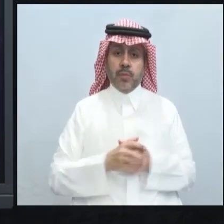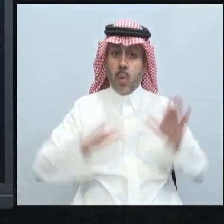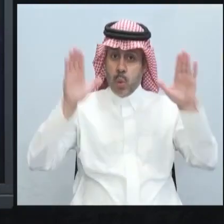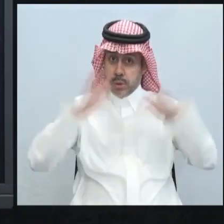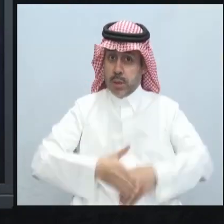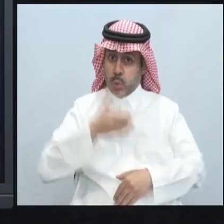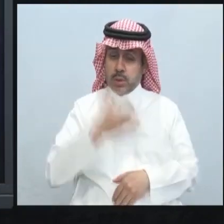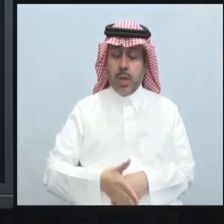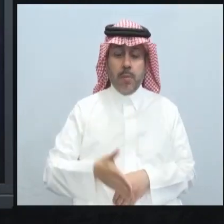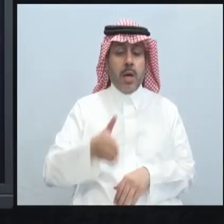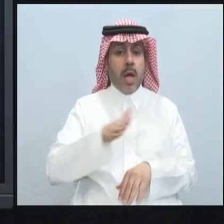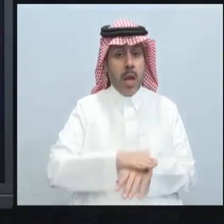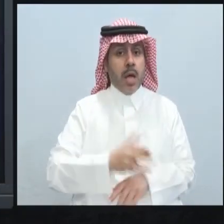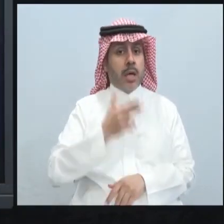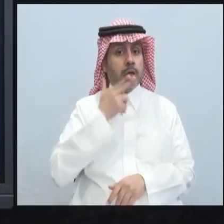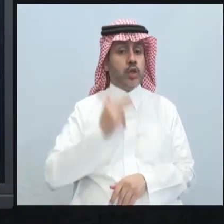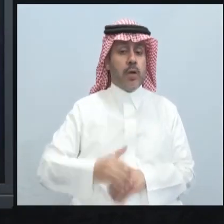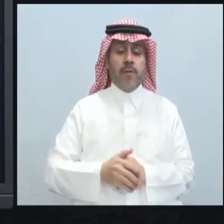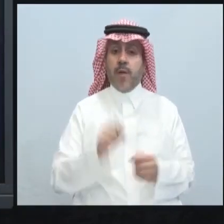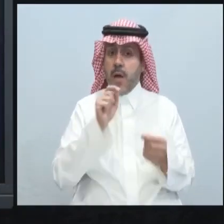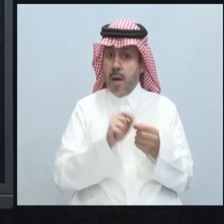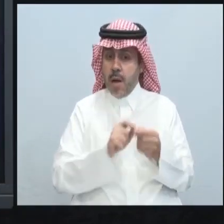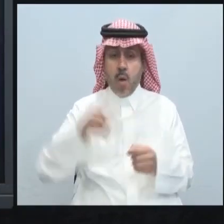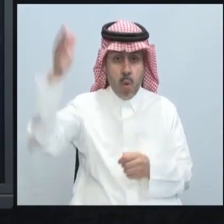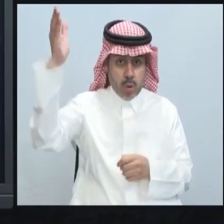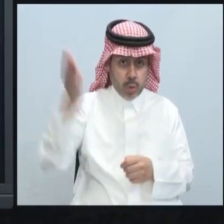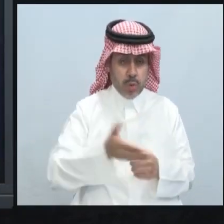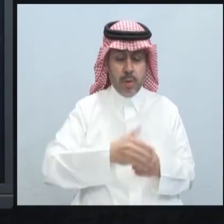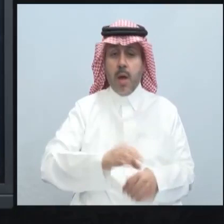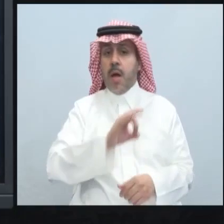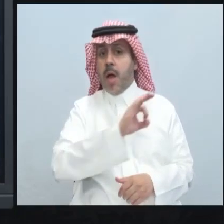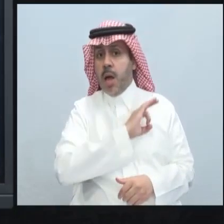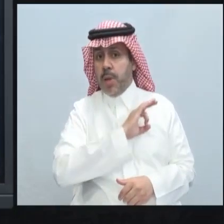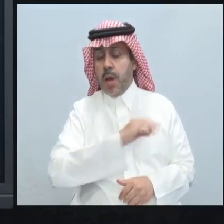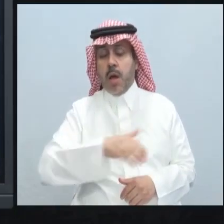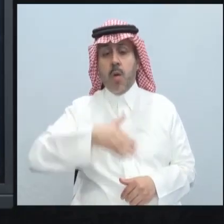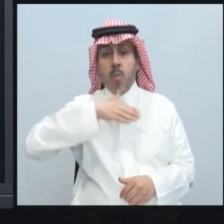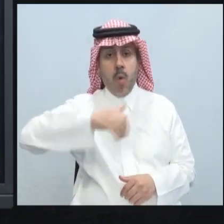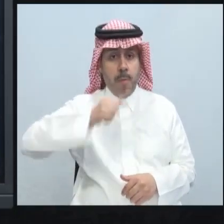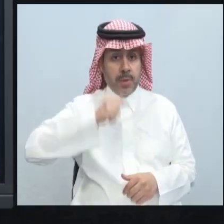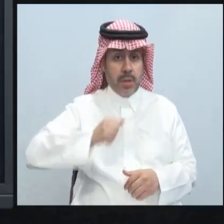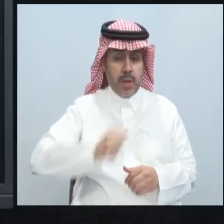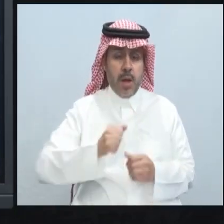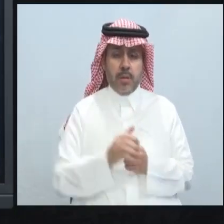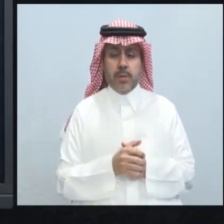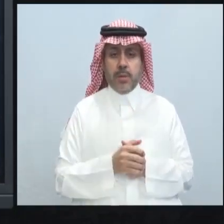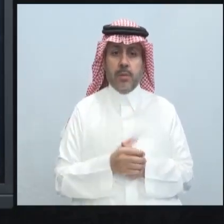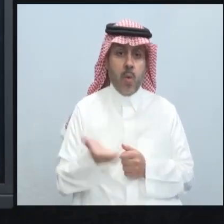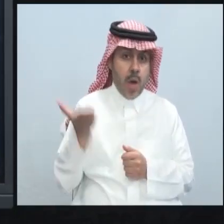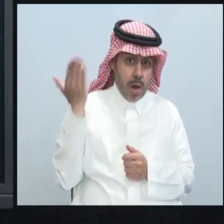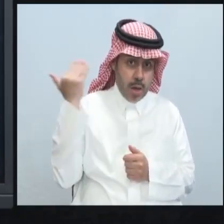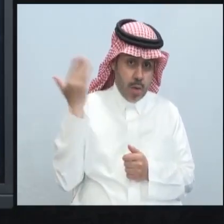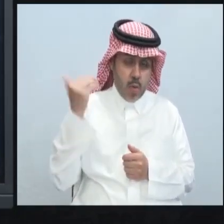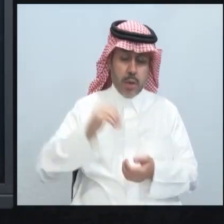والسلام على اشرف الخلق والمرسلين حبيبنا ونبينا محمد صلى الله عليه وعلى